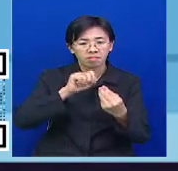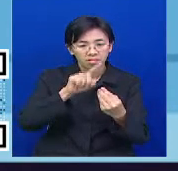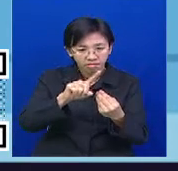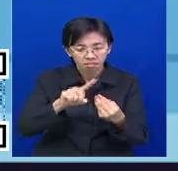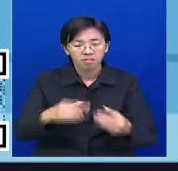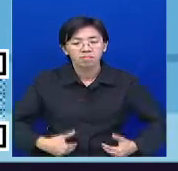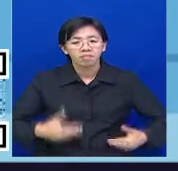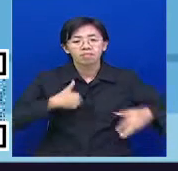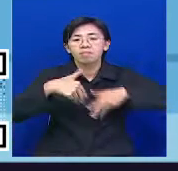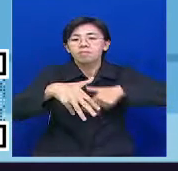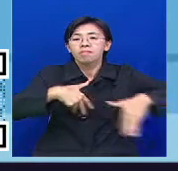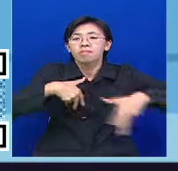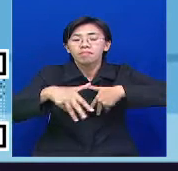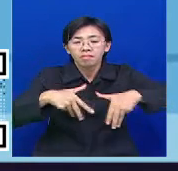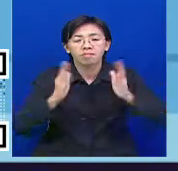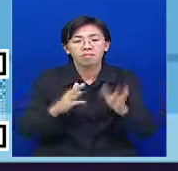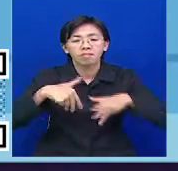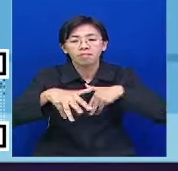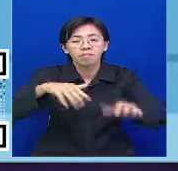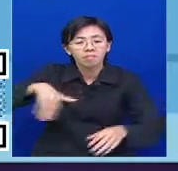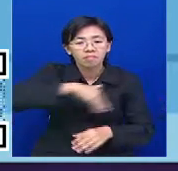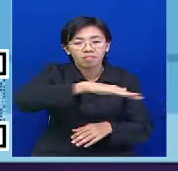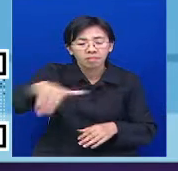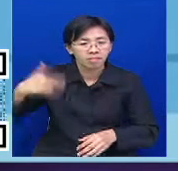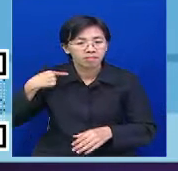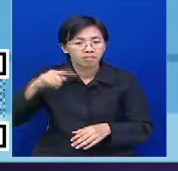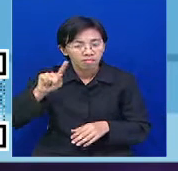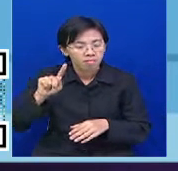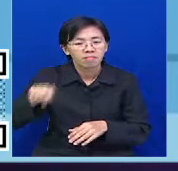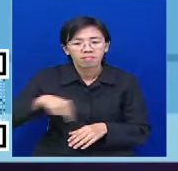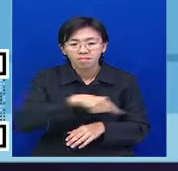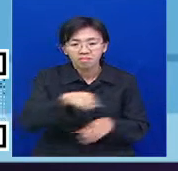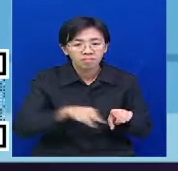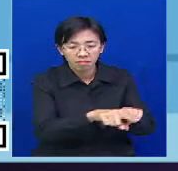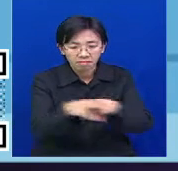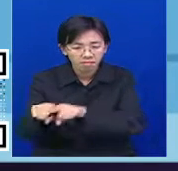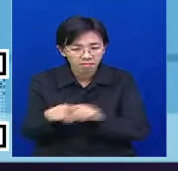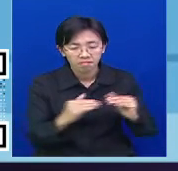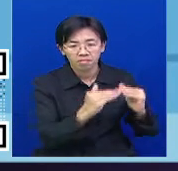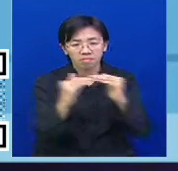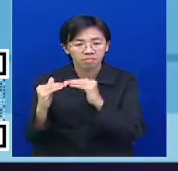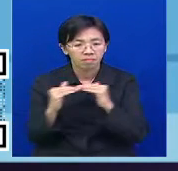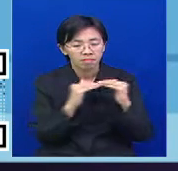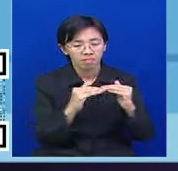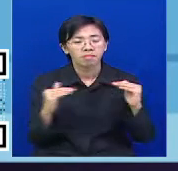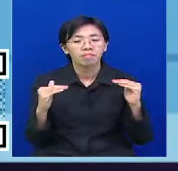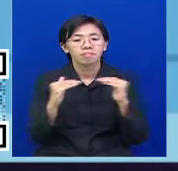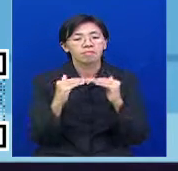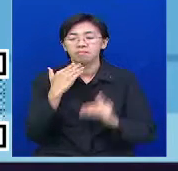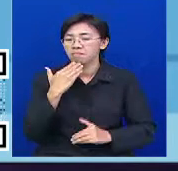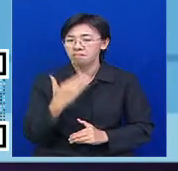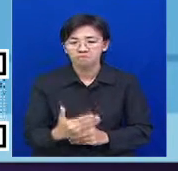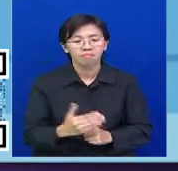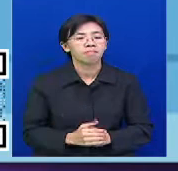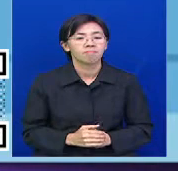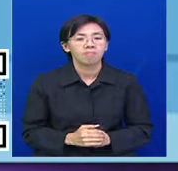ดำรงชีวิตซึ่งประชาชนจะต้องได้รับผลประโยชน์ไปพร้อมๆกันอย่างทั่วถึงเป็นธรรมและยั่งยืนร